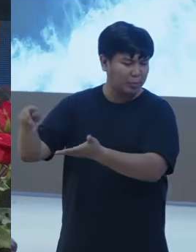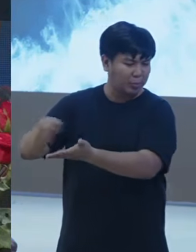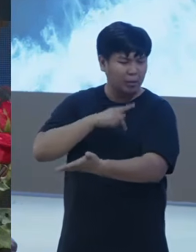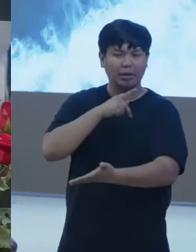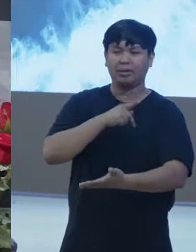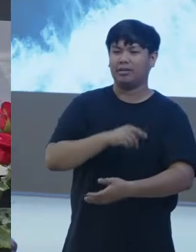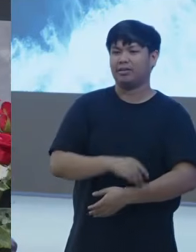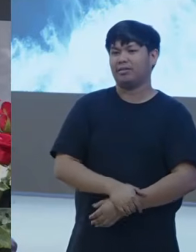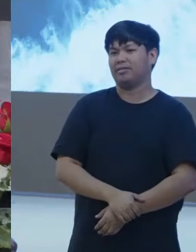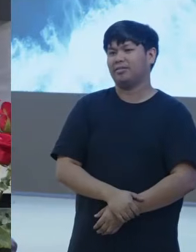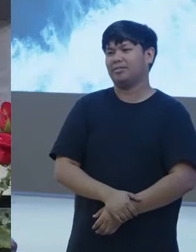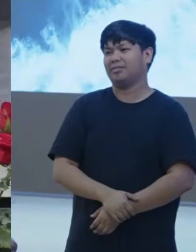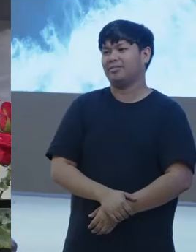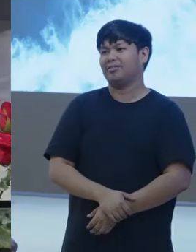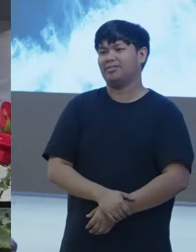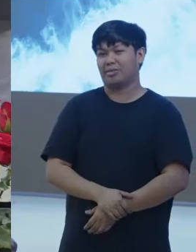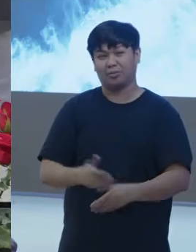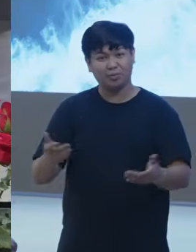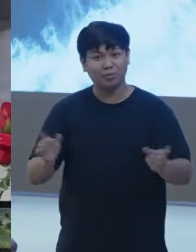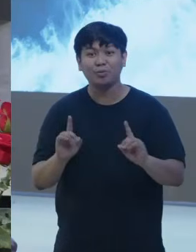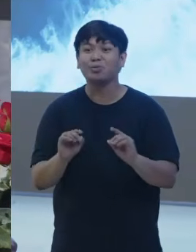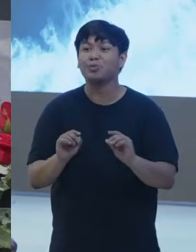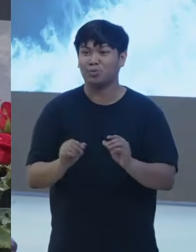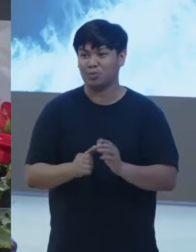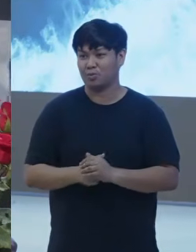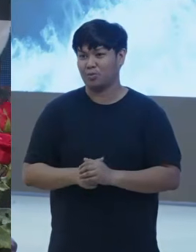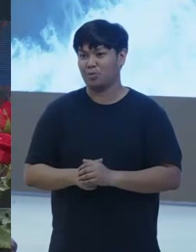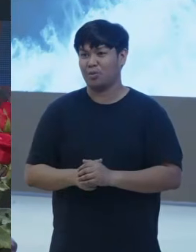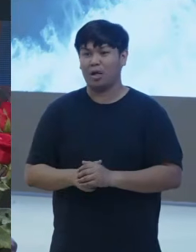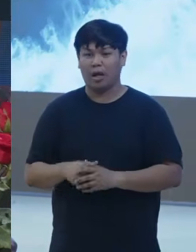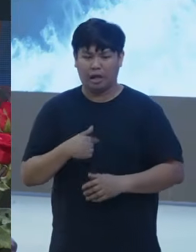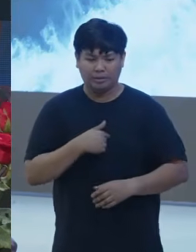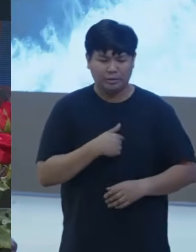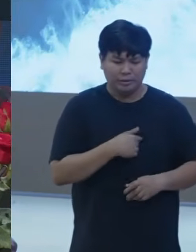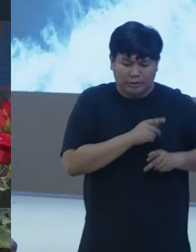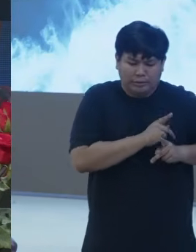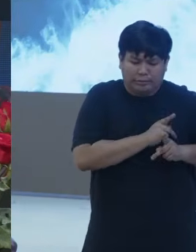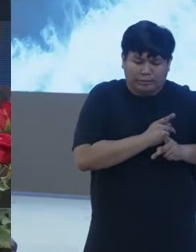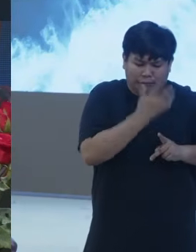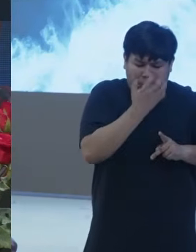Na humingi na ng tawad, pero hindi nyo mapatawad.